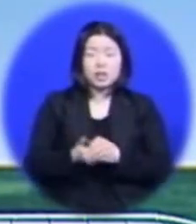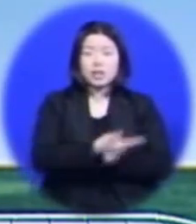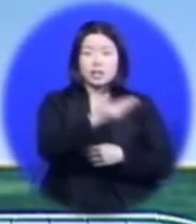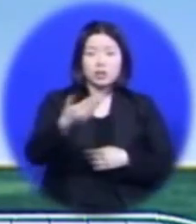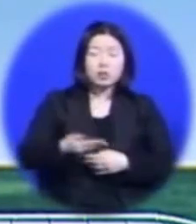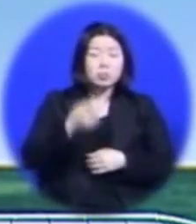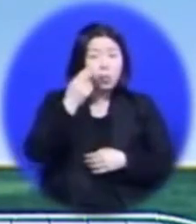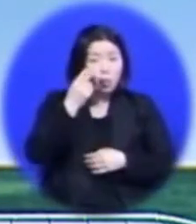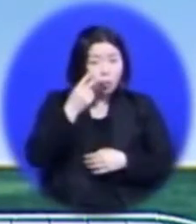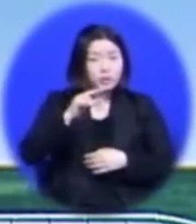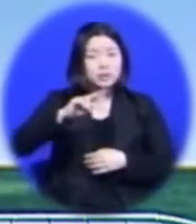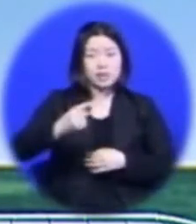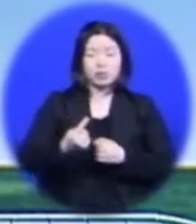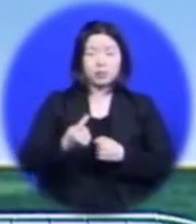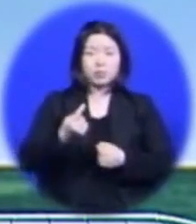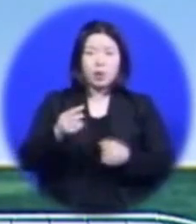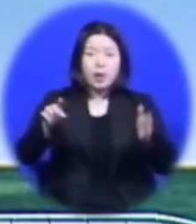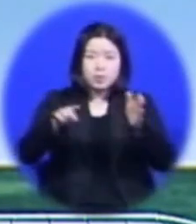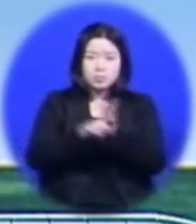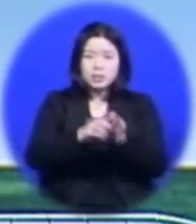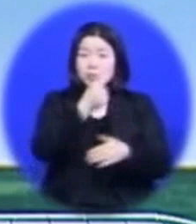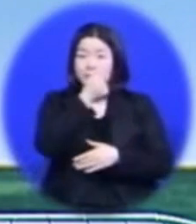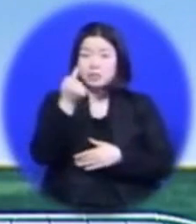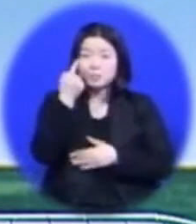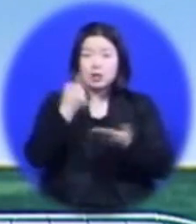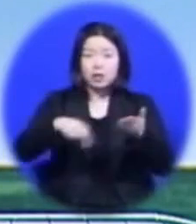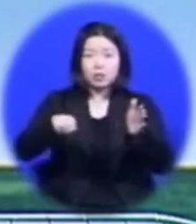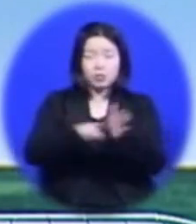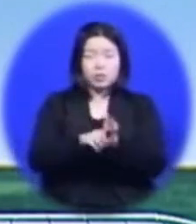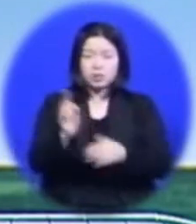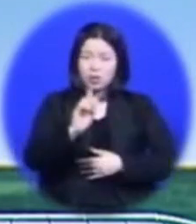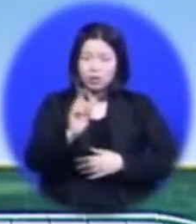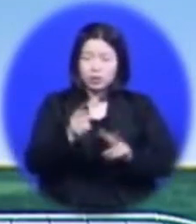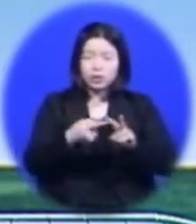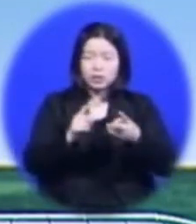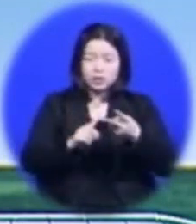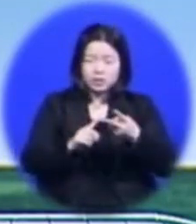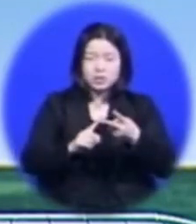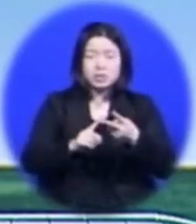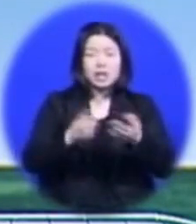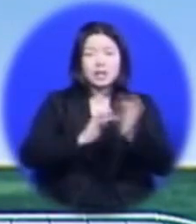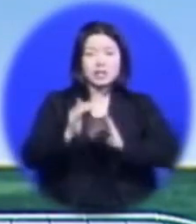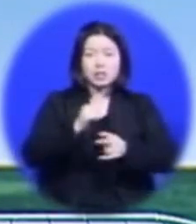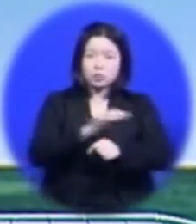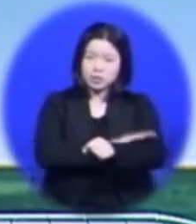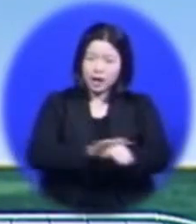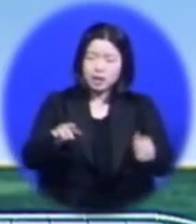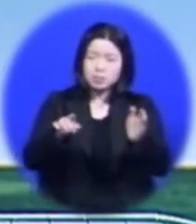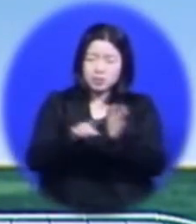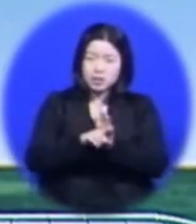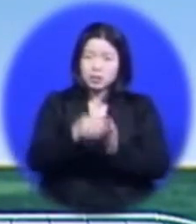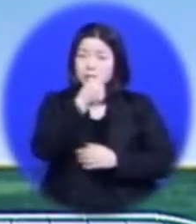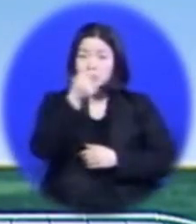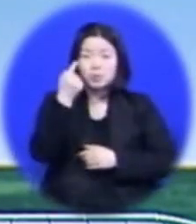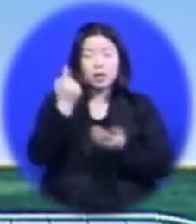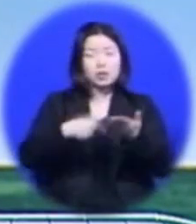여러분은 혹시라도 믿음을 증명하려고, 어떻든지 예수 잘 믿는다는 것을 증명해 보이려고,